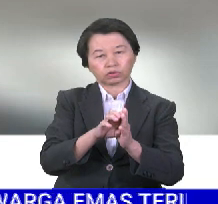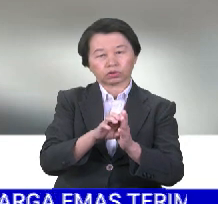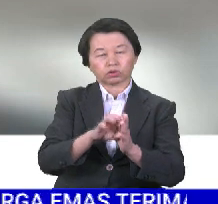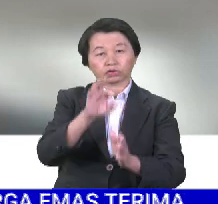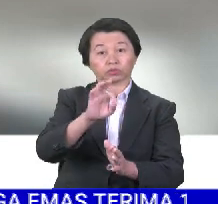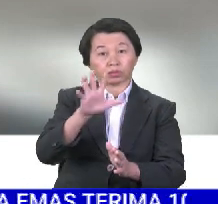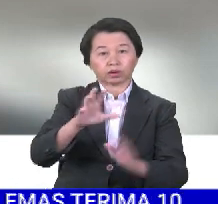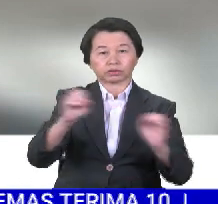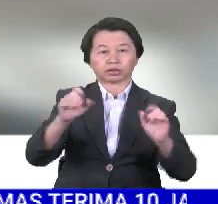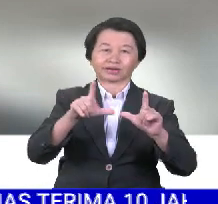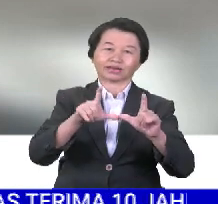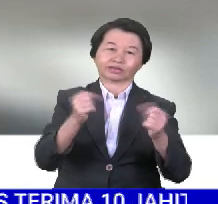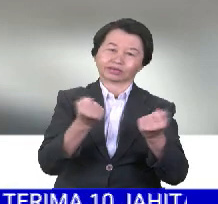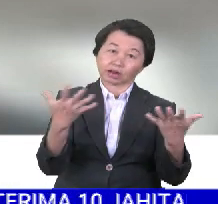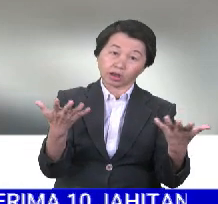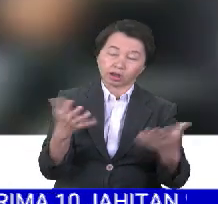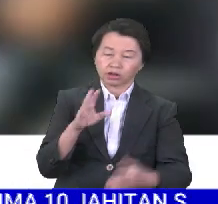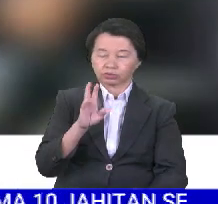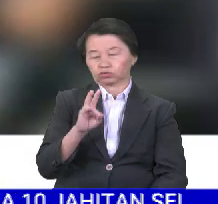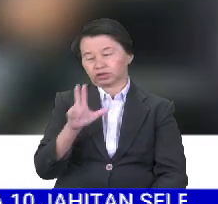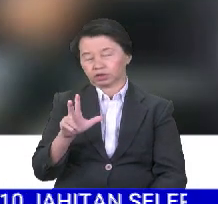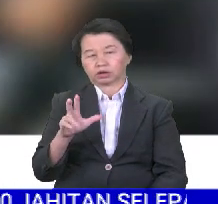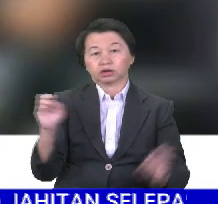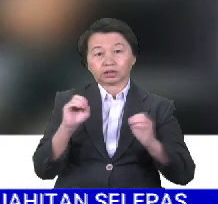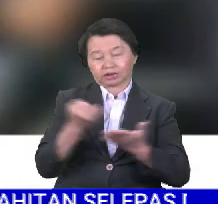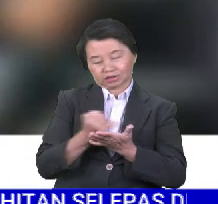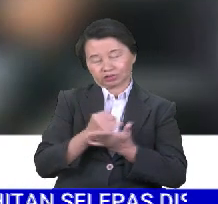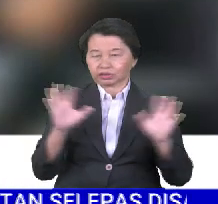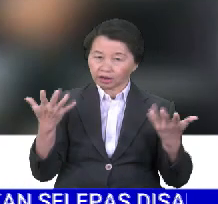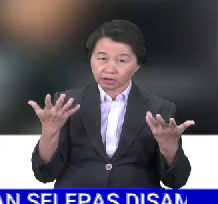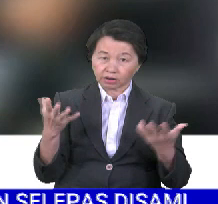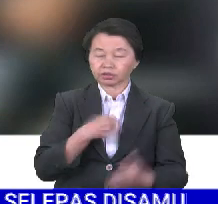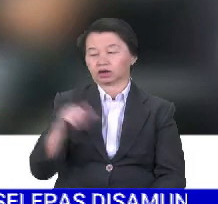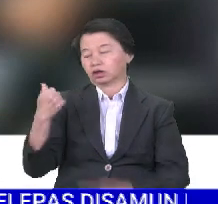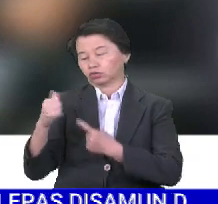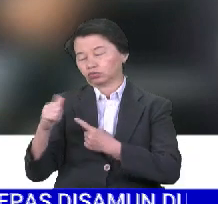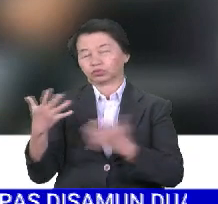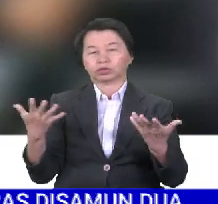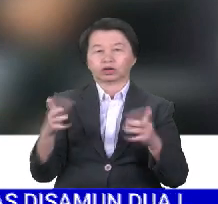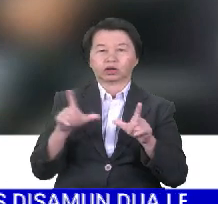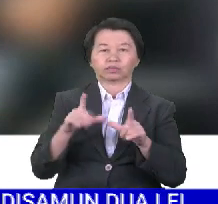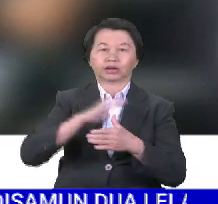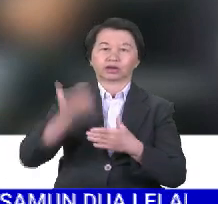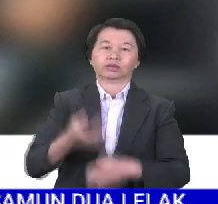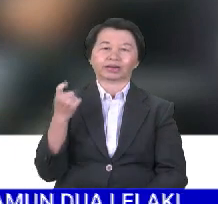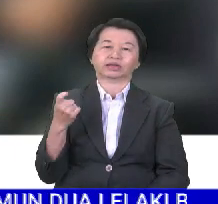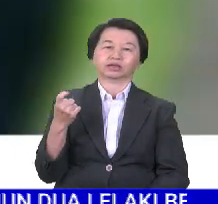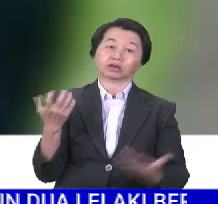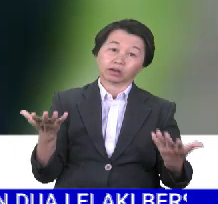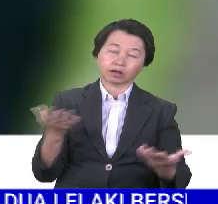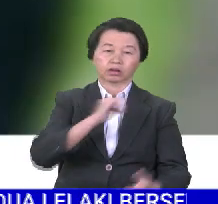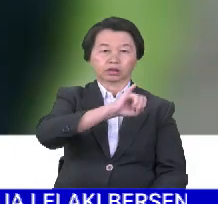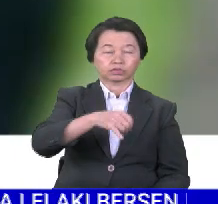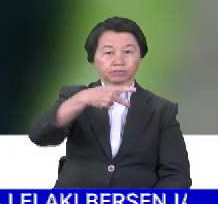kes tiada lesen memandu, 33 kes tiada insurans kenderaan dan 10 kes lesen tamat tempoh. JPJ